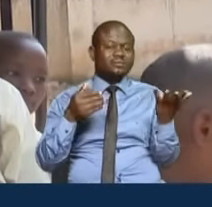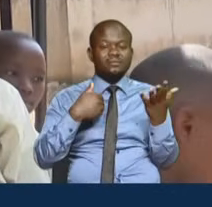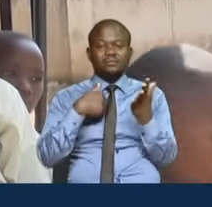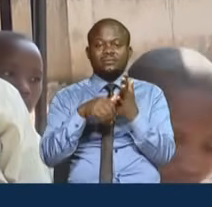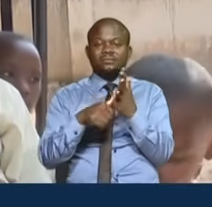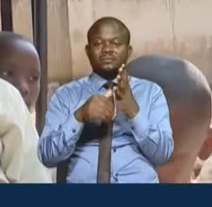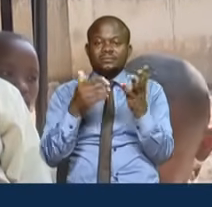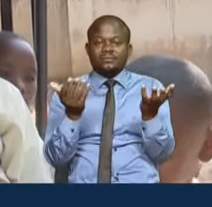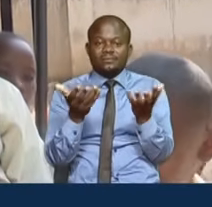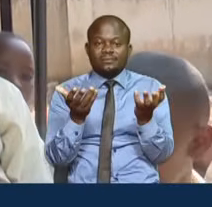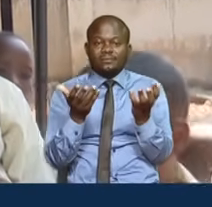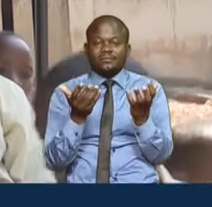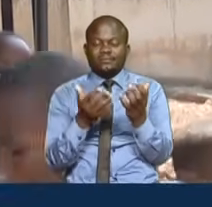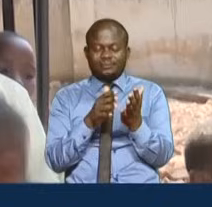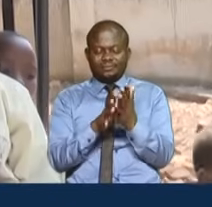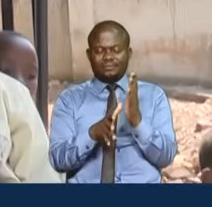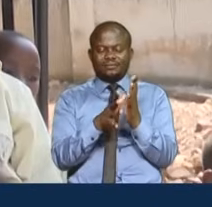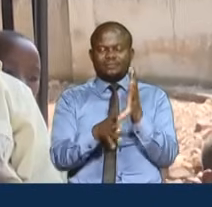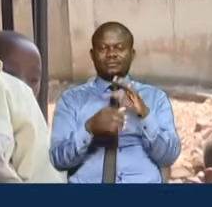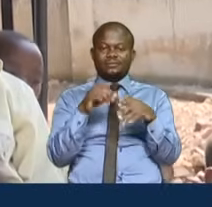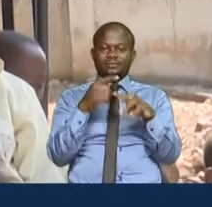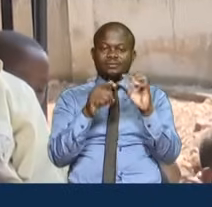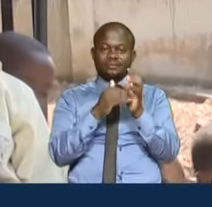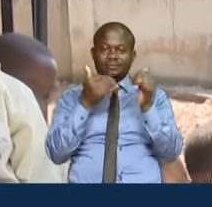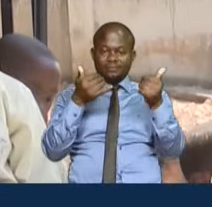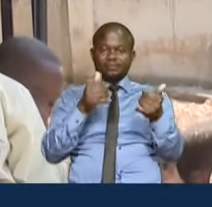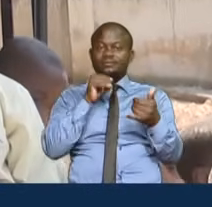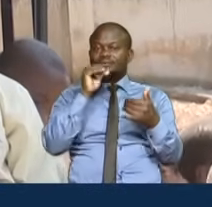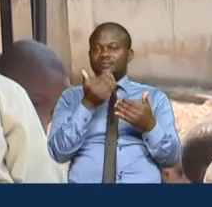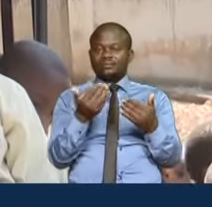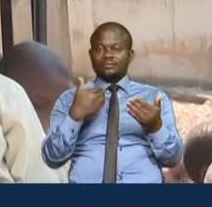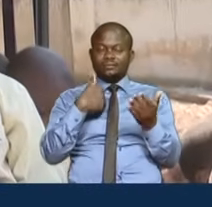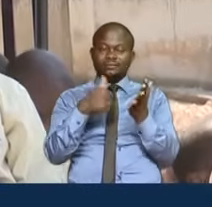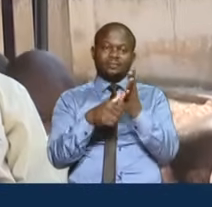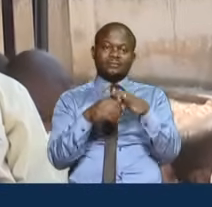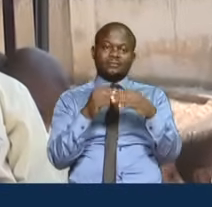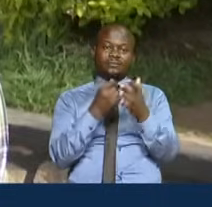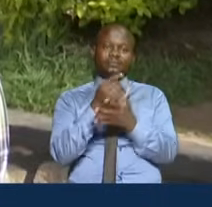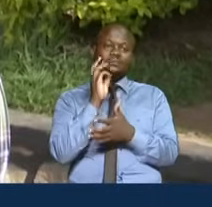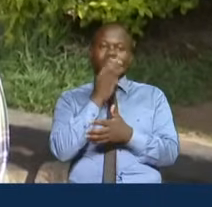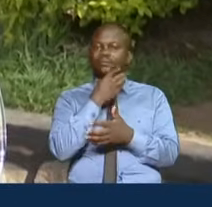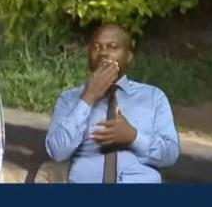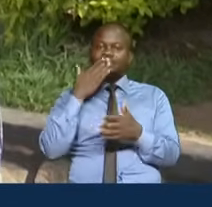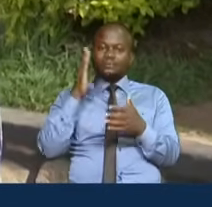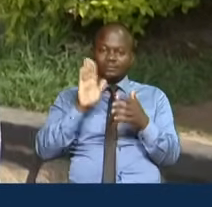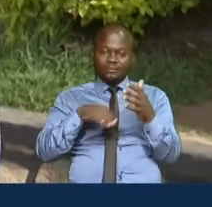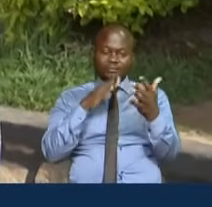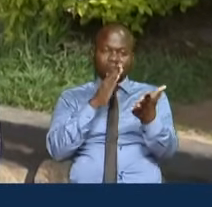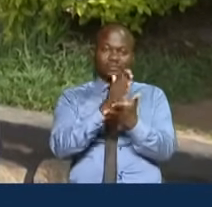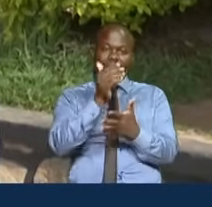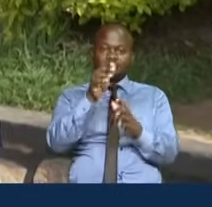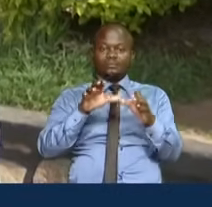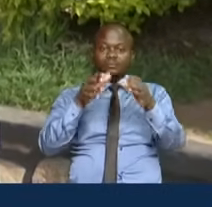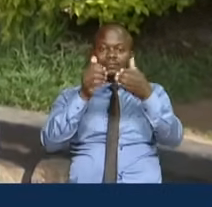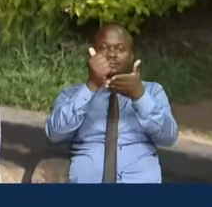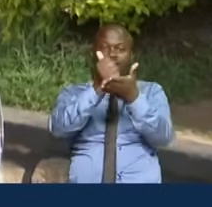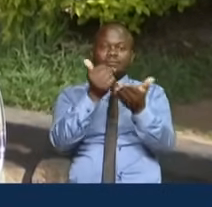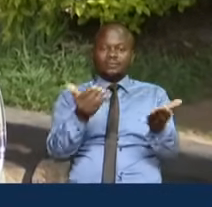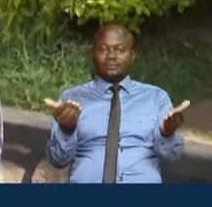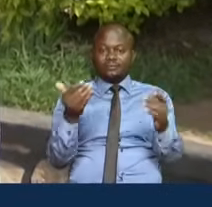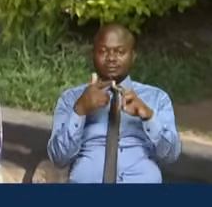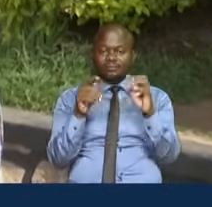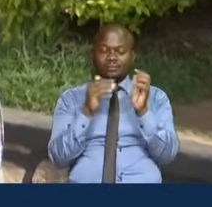cyo cya diare, ariko ubu ngubu nta mwana uragira ikibazo gitewe n'amazi mabi. Mu by'ukuri iki kigega cyafashije abana